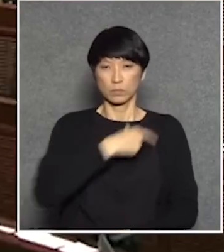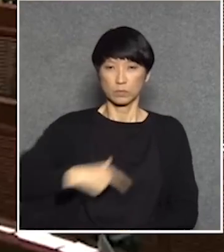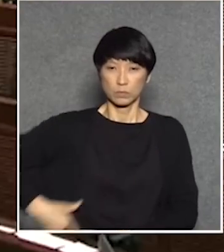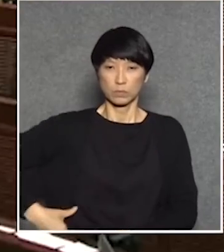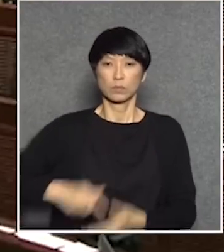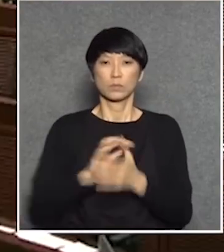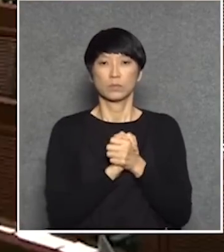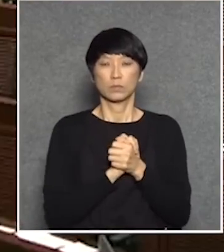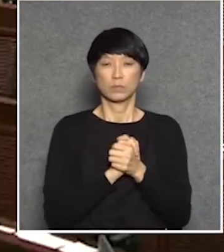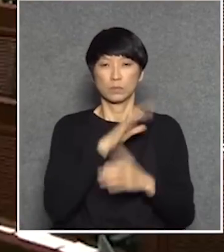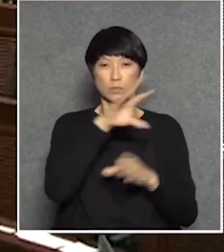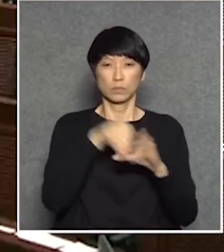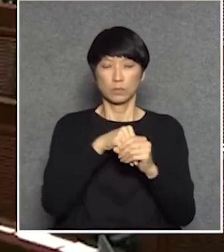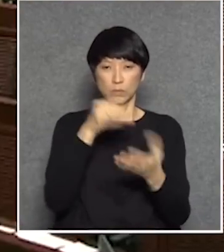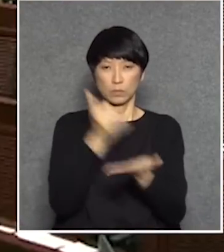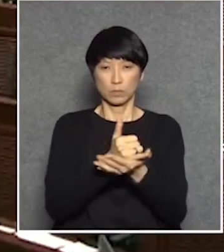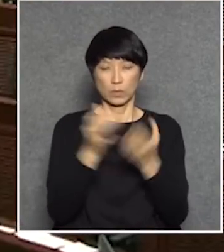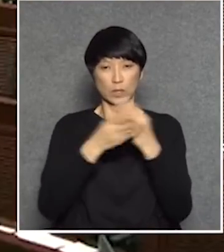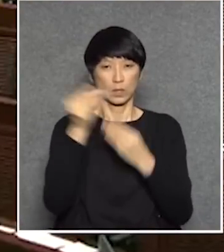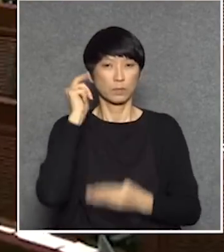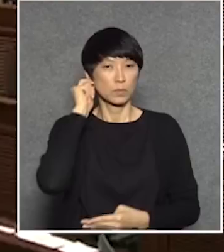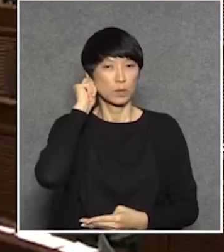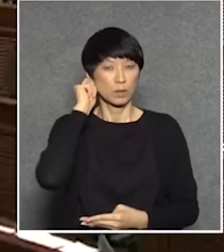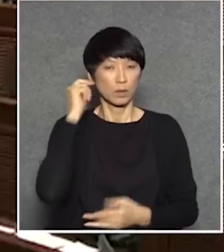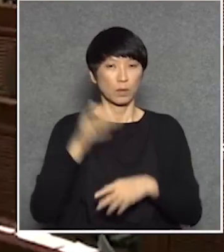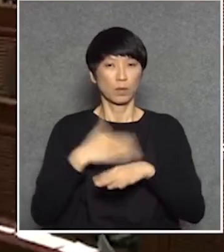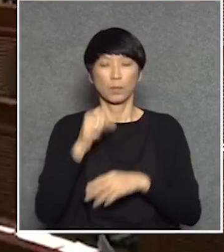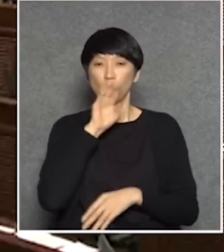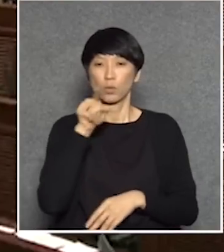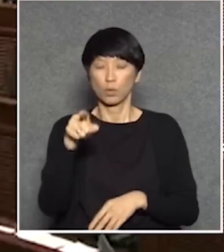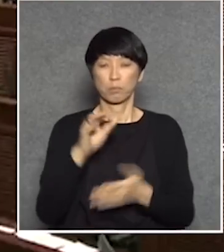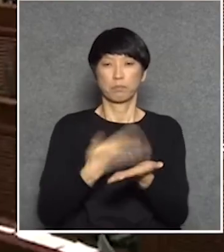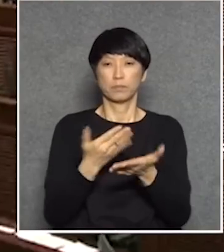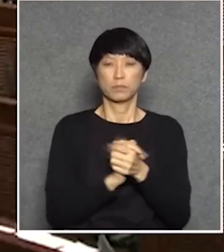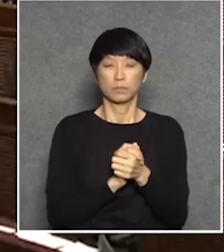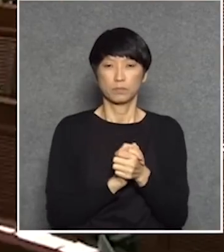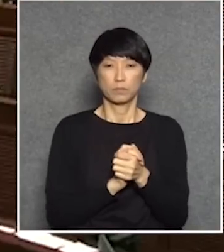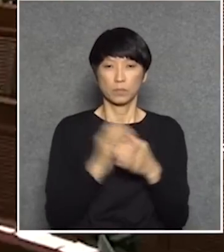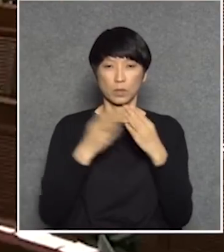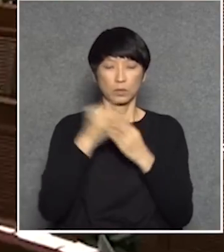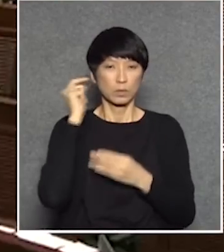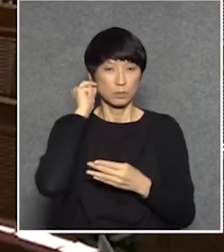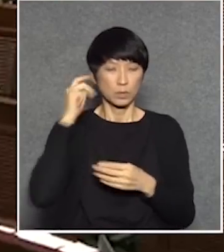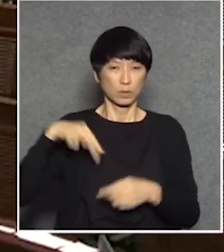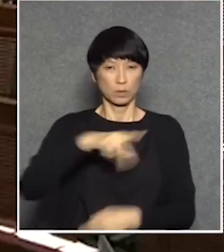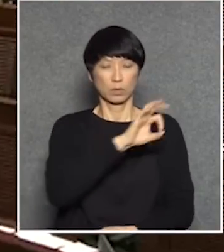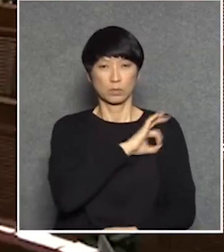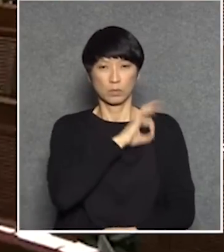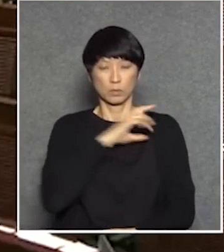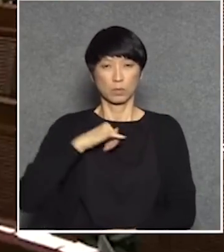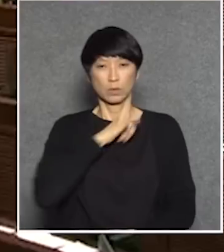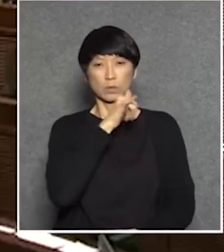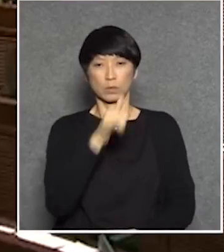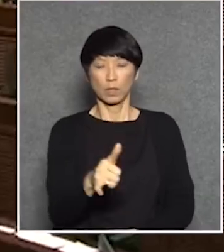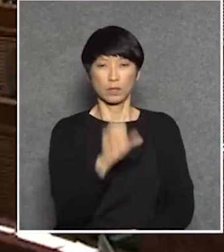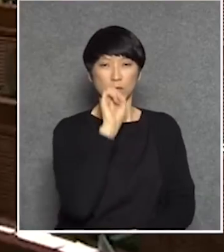啊，包括坐喺度嘅葉劉淑儀啦，係咪？頭先我提佢嘅時候，佢又唔喺度，係咪？即係葉劉淑儀同其他嘅行政會議成員行出嚟講嘢有少少唔